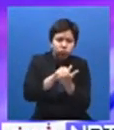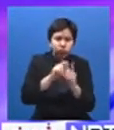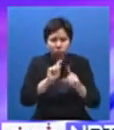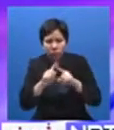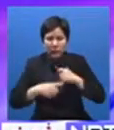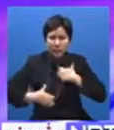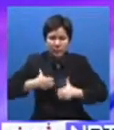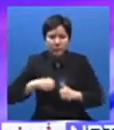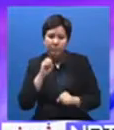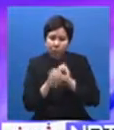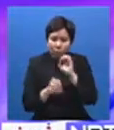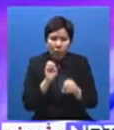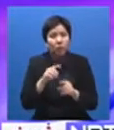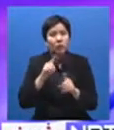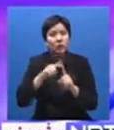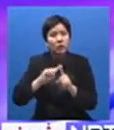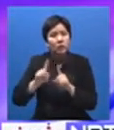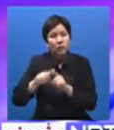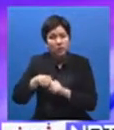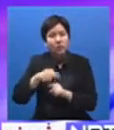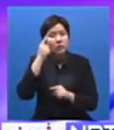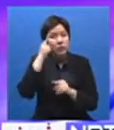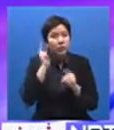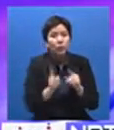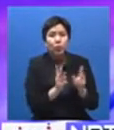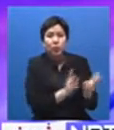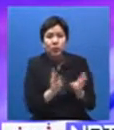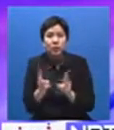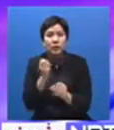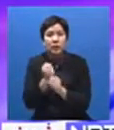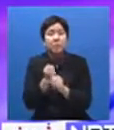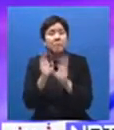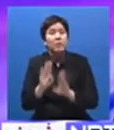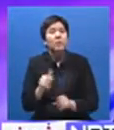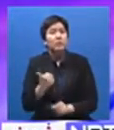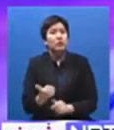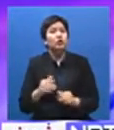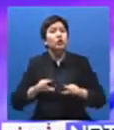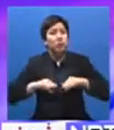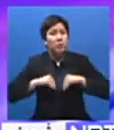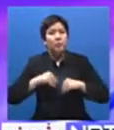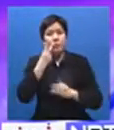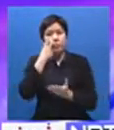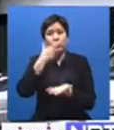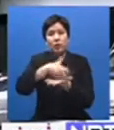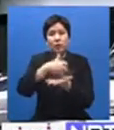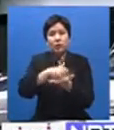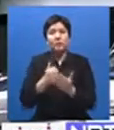ต่อเนื่องส่วนใหญ่ต่างเห็นด้วยกับการปรับแนวทางในการทำงานรูปแบบนี้ติดตามจากรายงานครับ